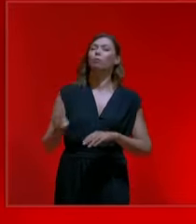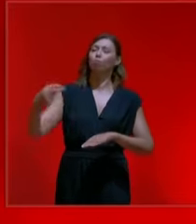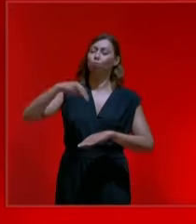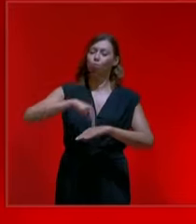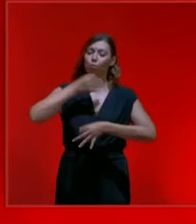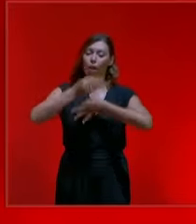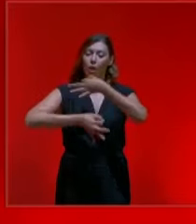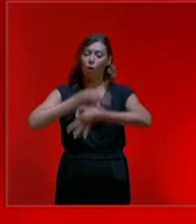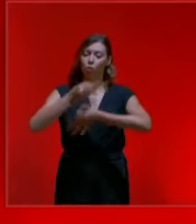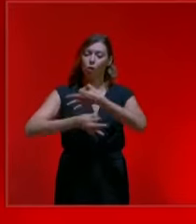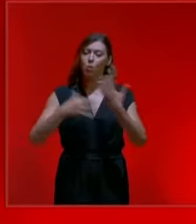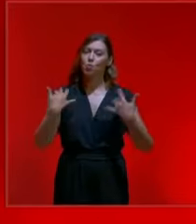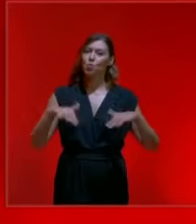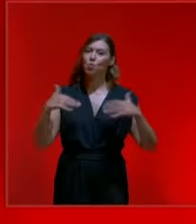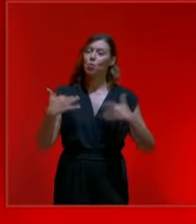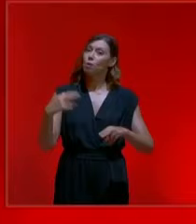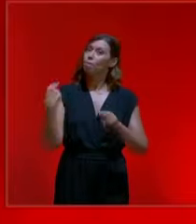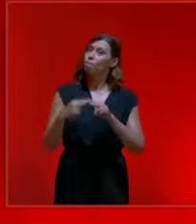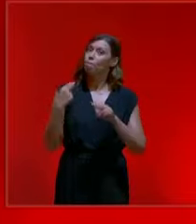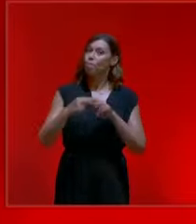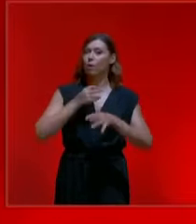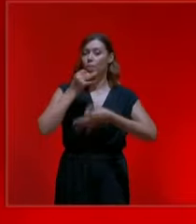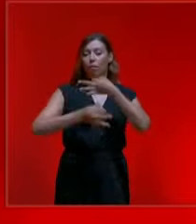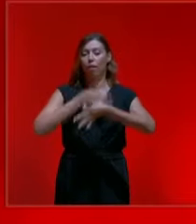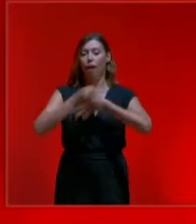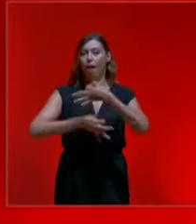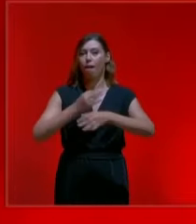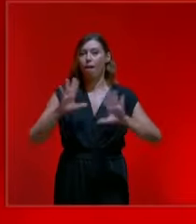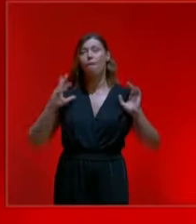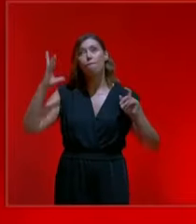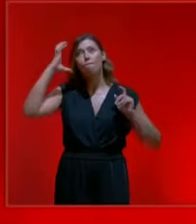διεισδυτική. Ήταν πάρα πολύ εύστοχη με όρους ιστορικούς. Είπε,